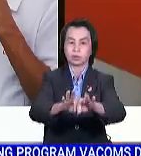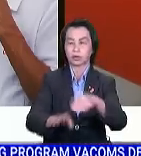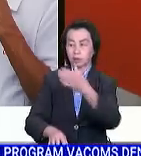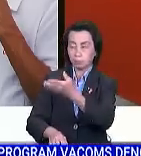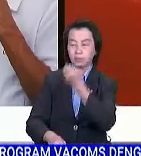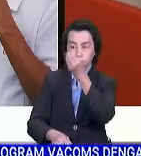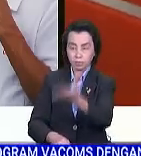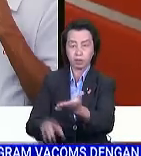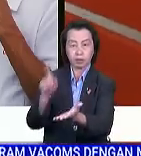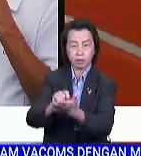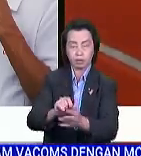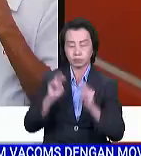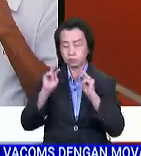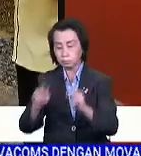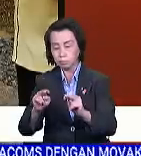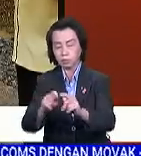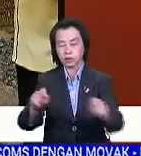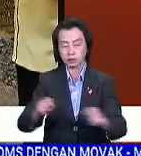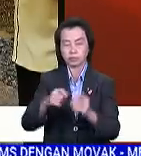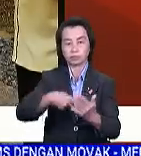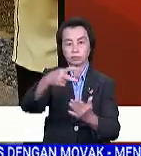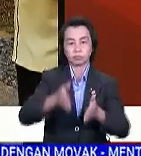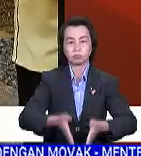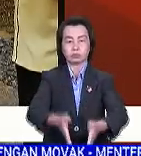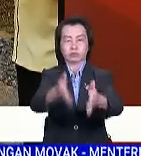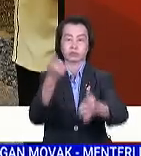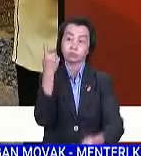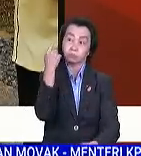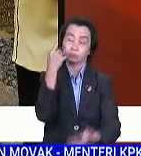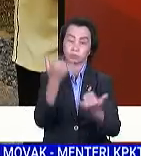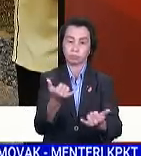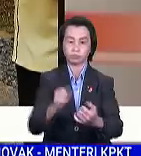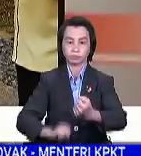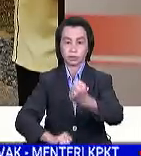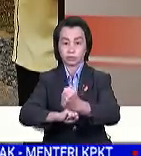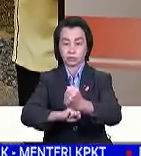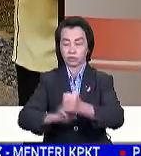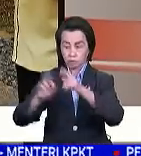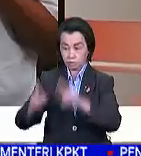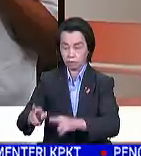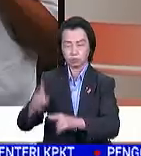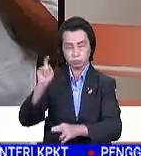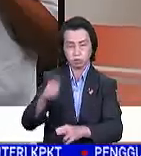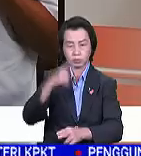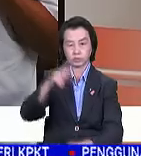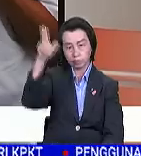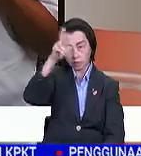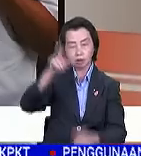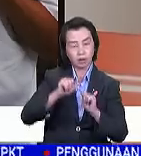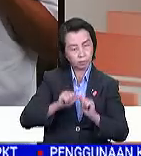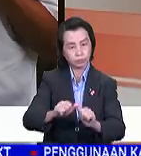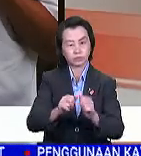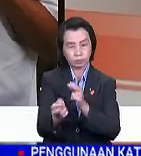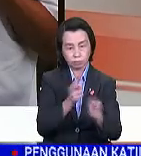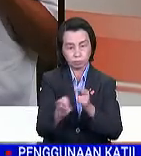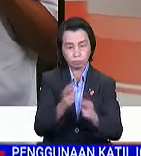kepada media semasa melakukan tinjauan ke tapak projek tersebut baru-baru ini ujarnya sokongan rakyat adalah perlu untuk kerajaan meneruskan